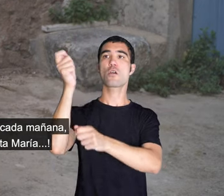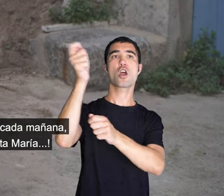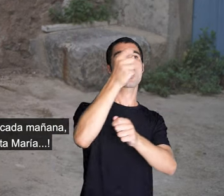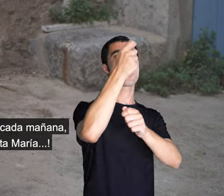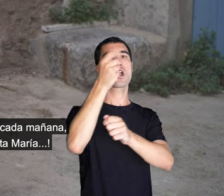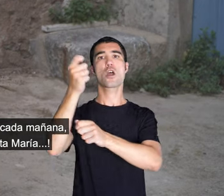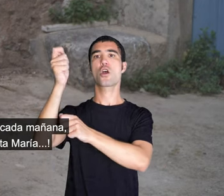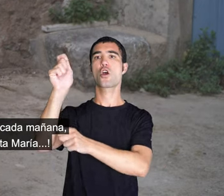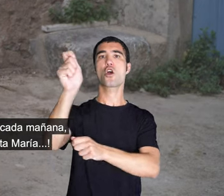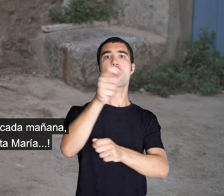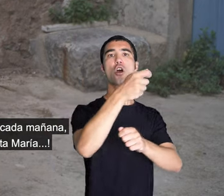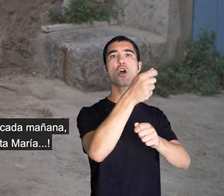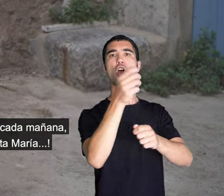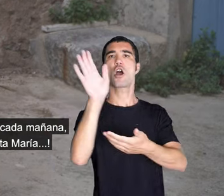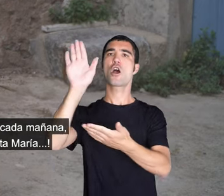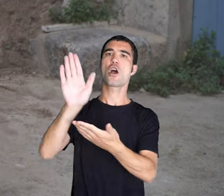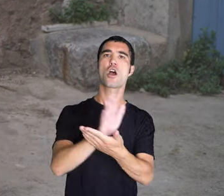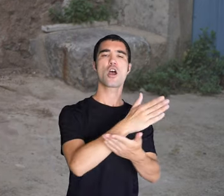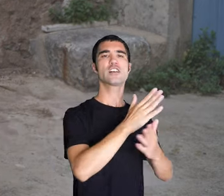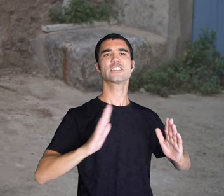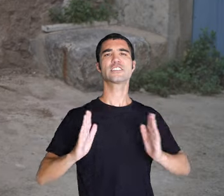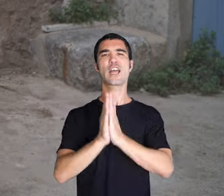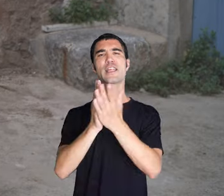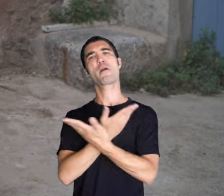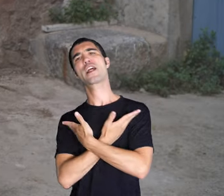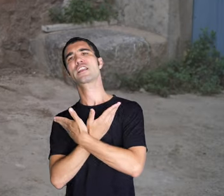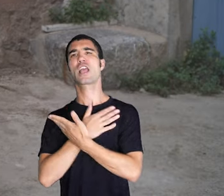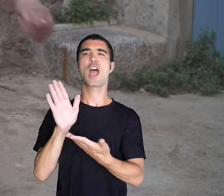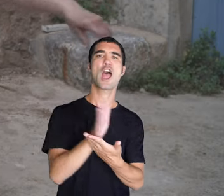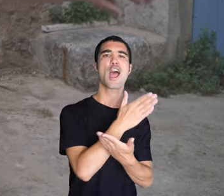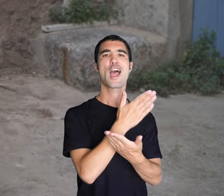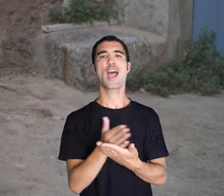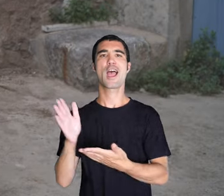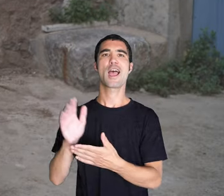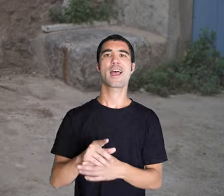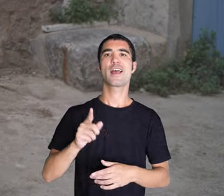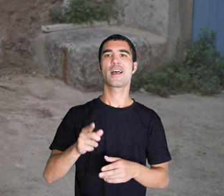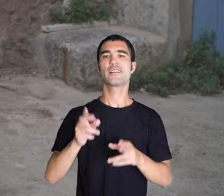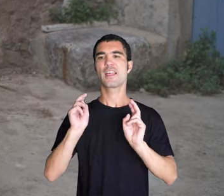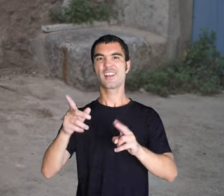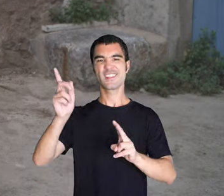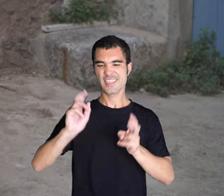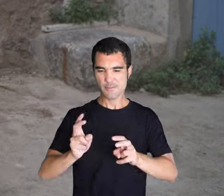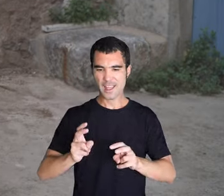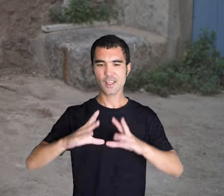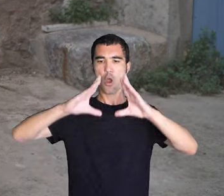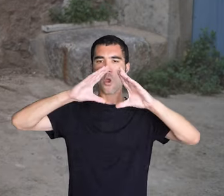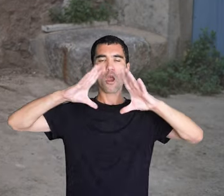per tot. Santa Maria, Maria, Mare de... I passes pel balcó, sortien sabates, sortien